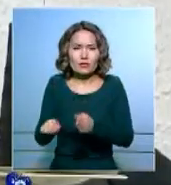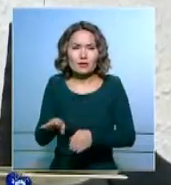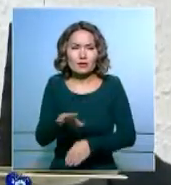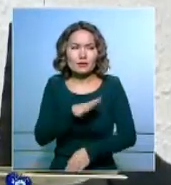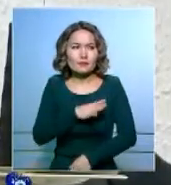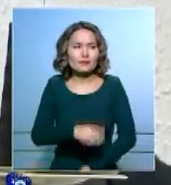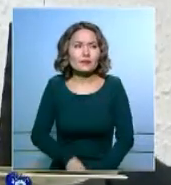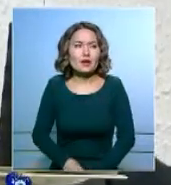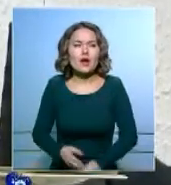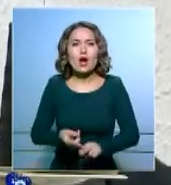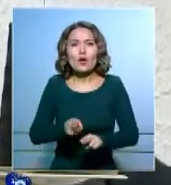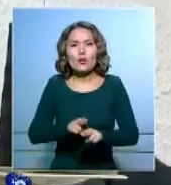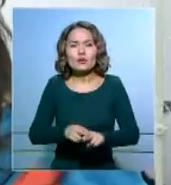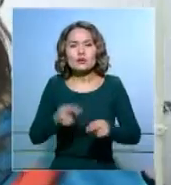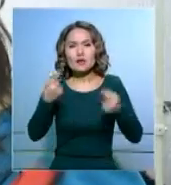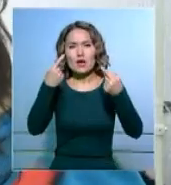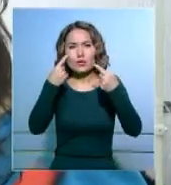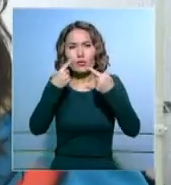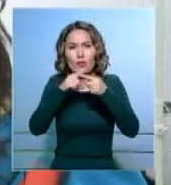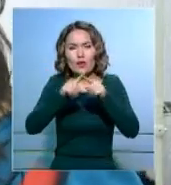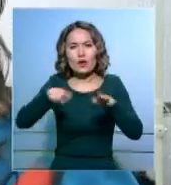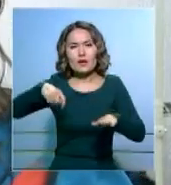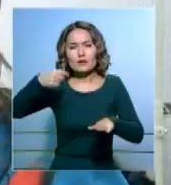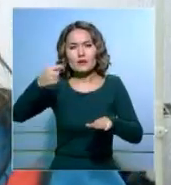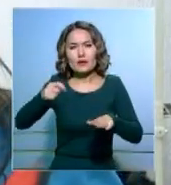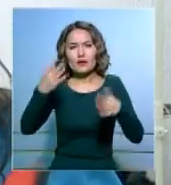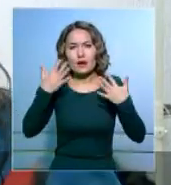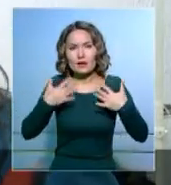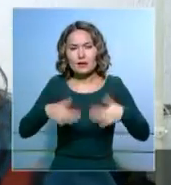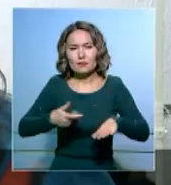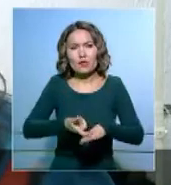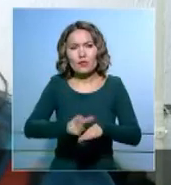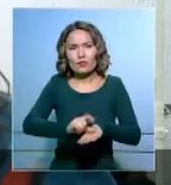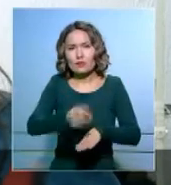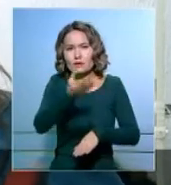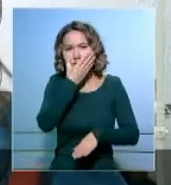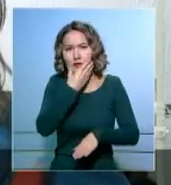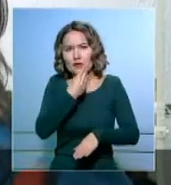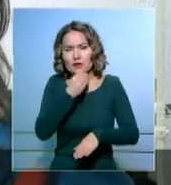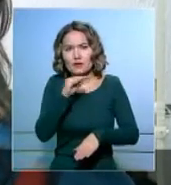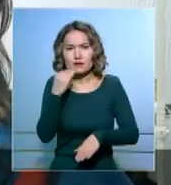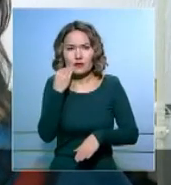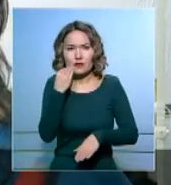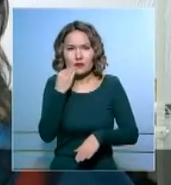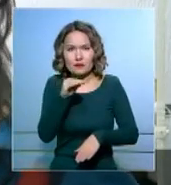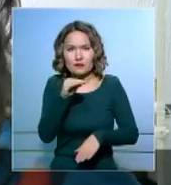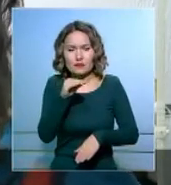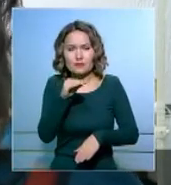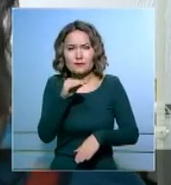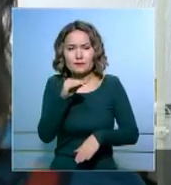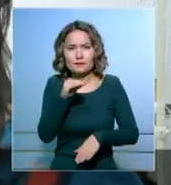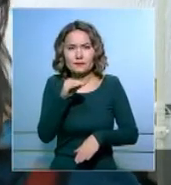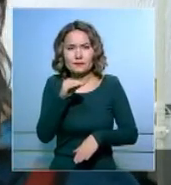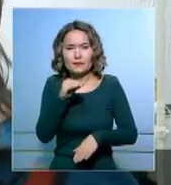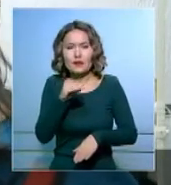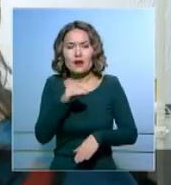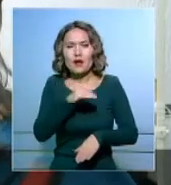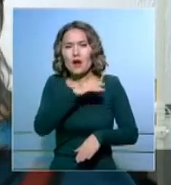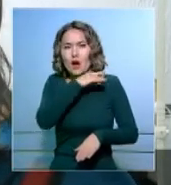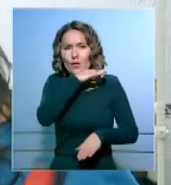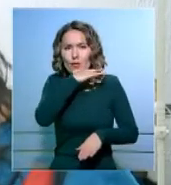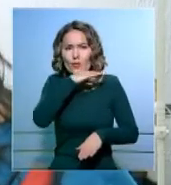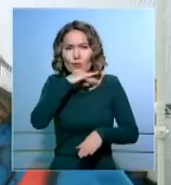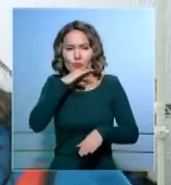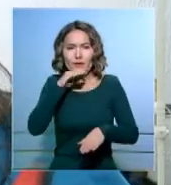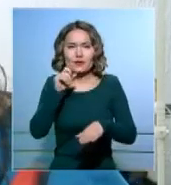Бұл тоқылған киімдердің сапасы жақсы. Сапасы жақсы деп айталам. Мен даже келген адамға сұрадым, мен